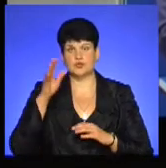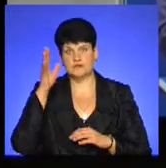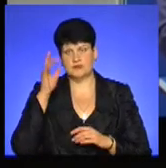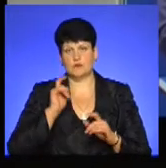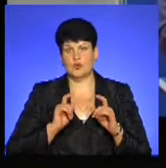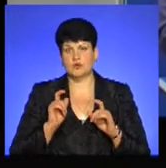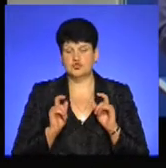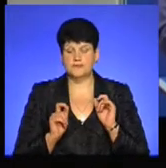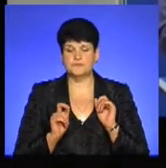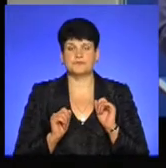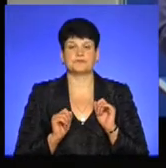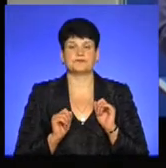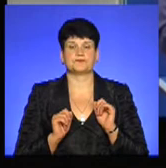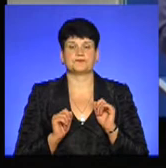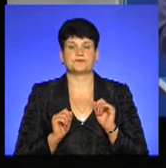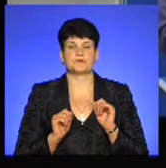коледжах.